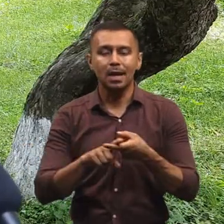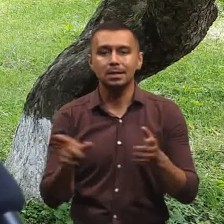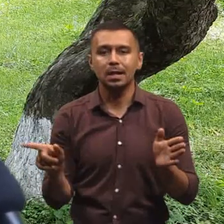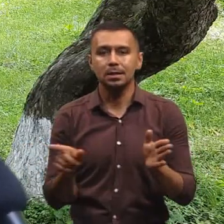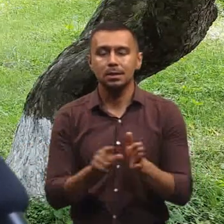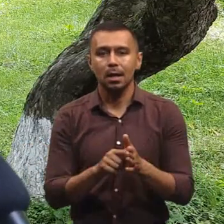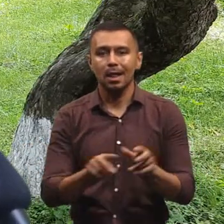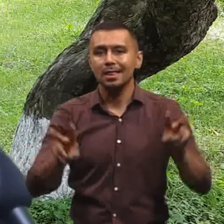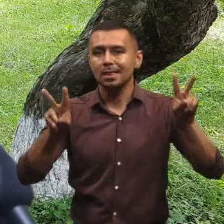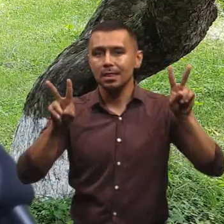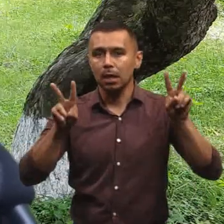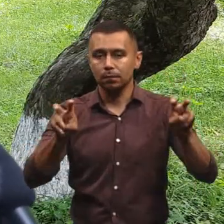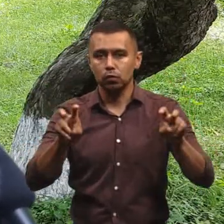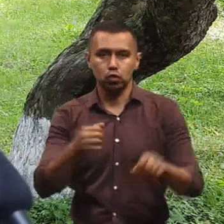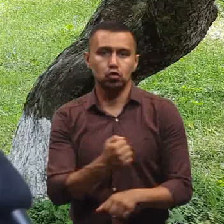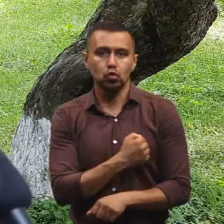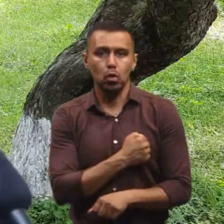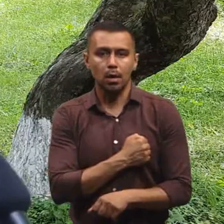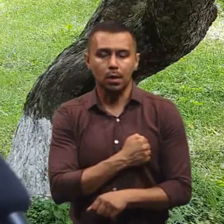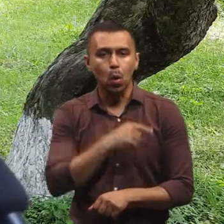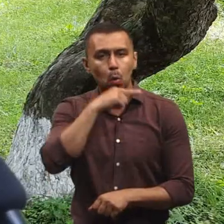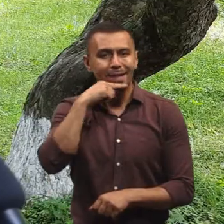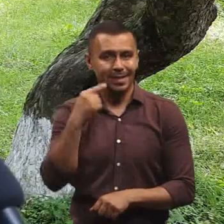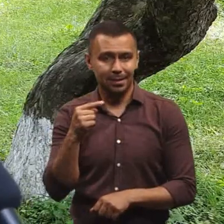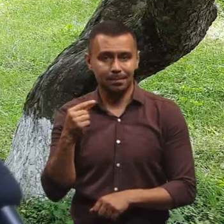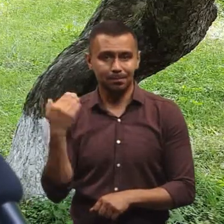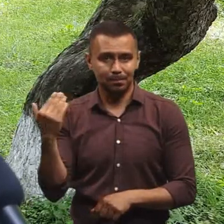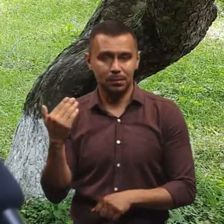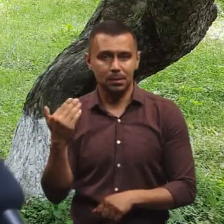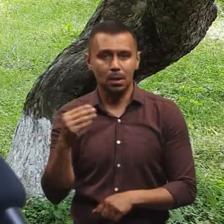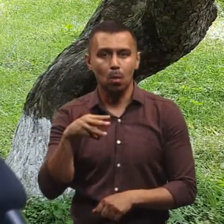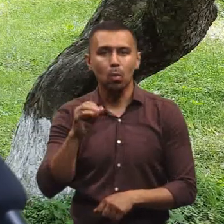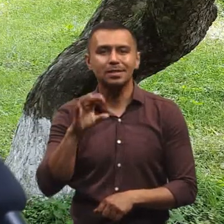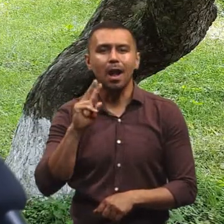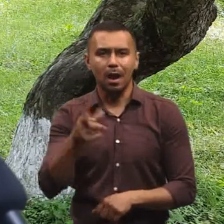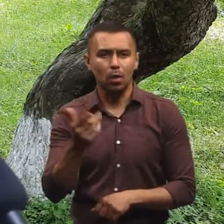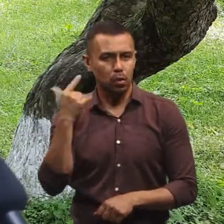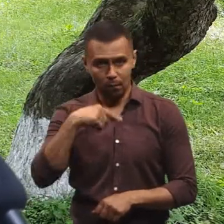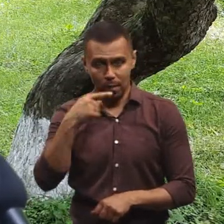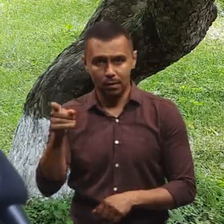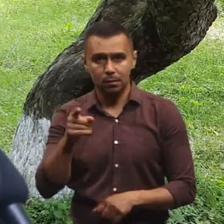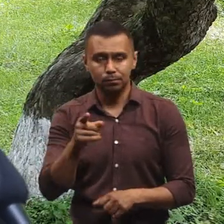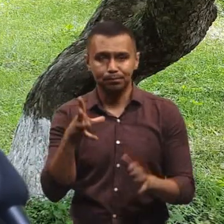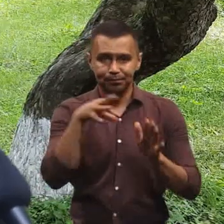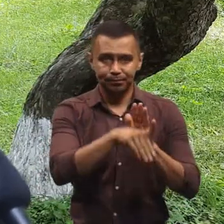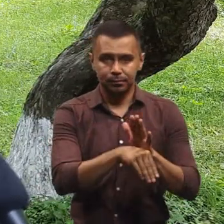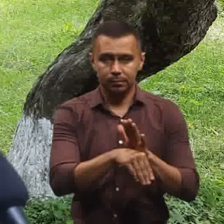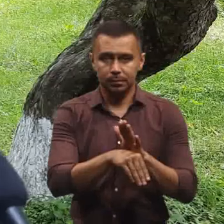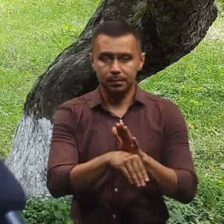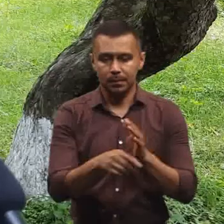назвою солдата російської армії москаля як тоді називали що він поселився